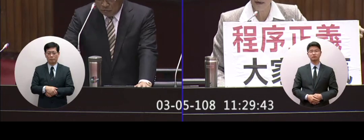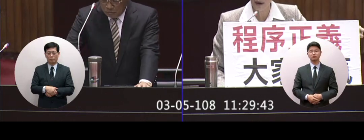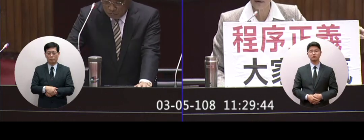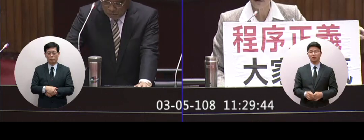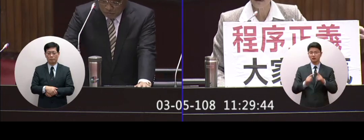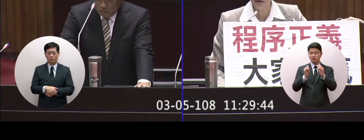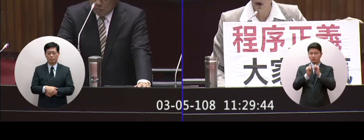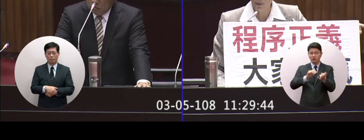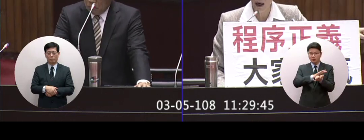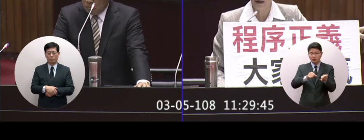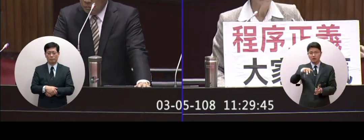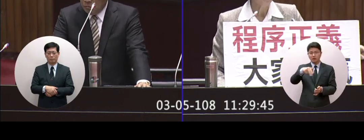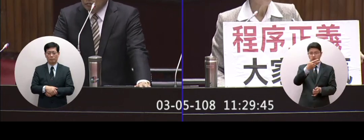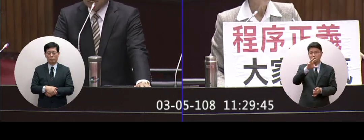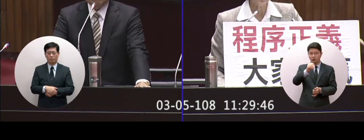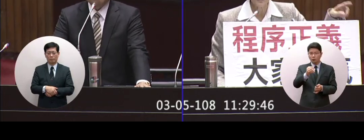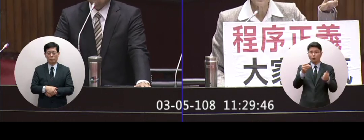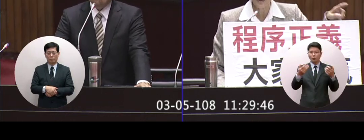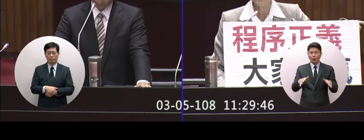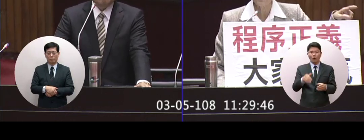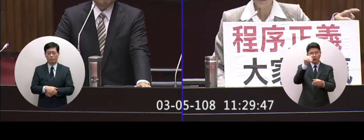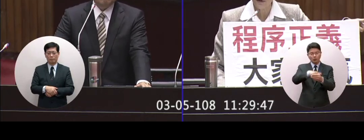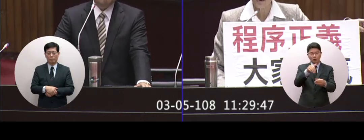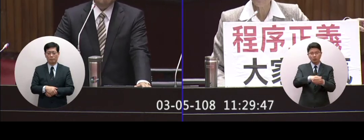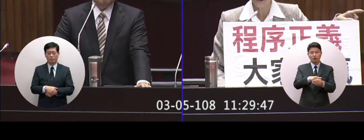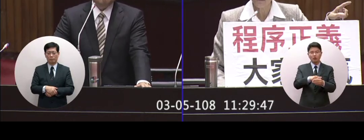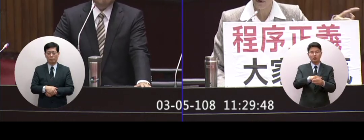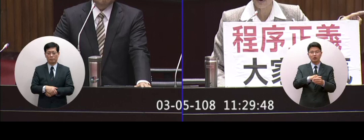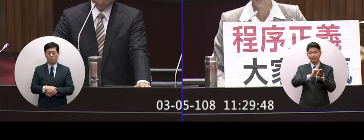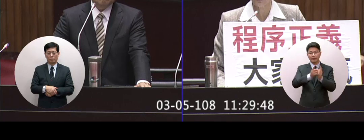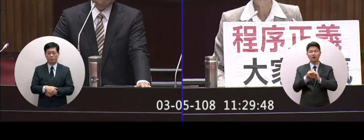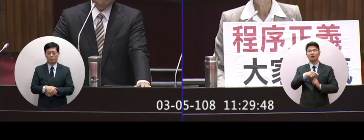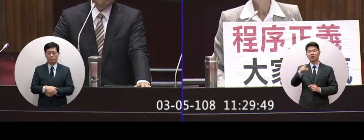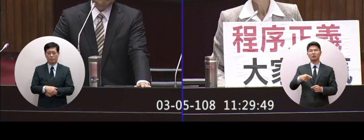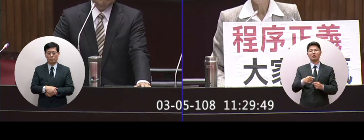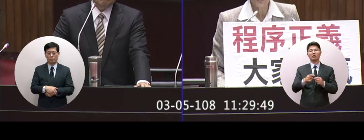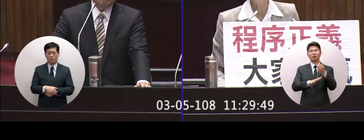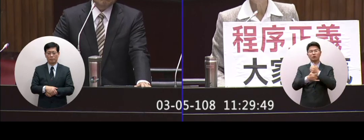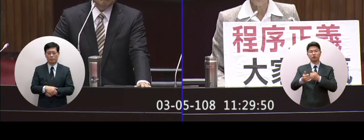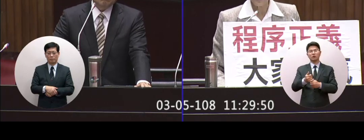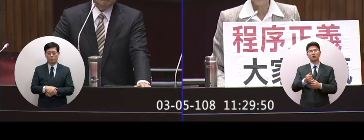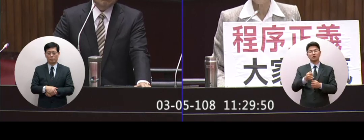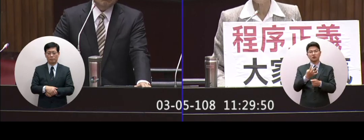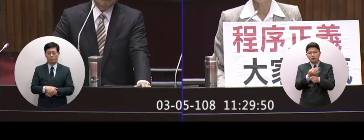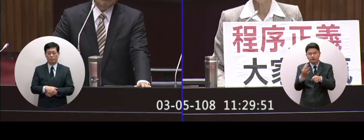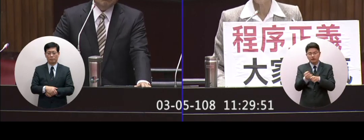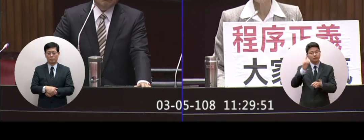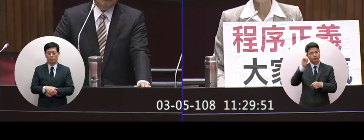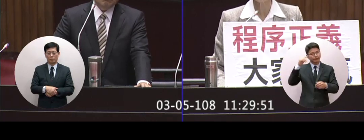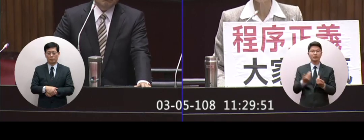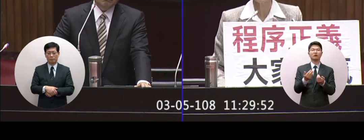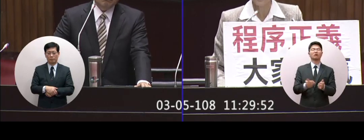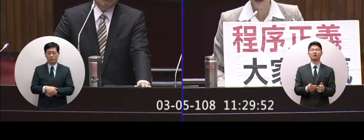700多万人民的投票就在这样子几分钟把它否决掉，所以本席在这里对你